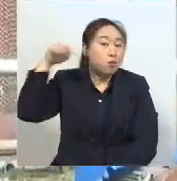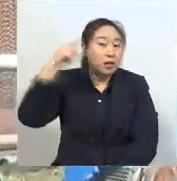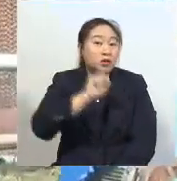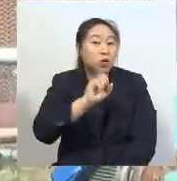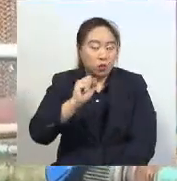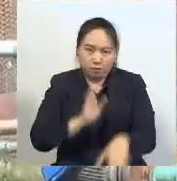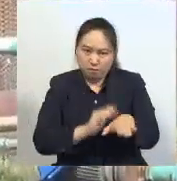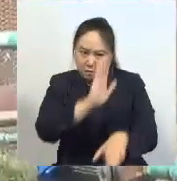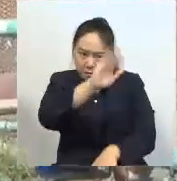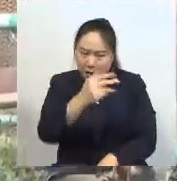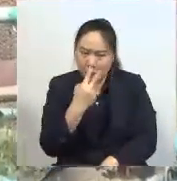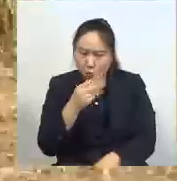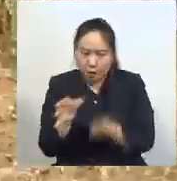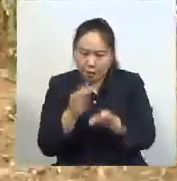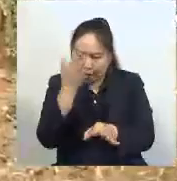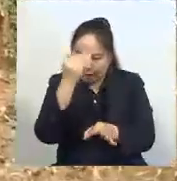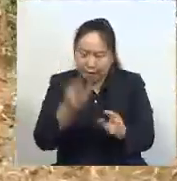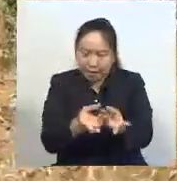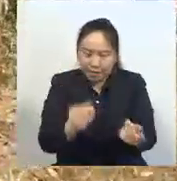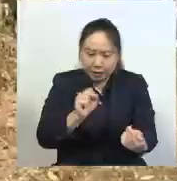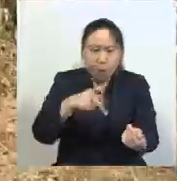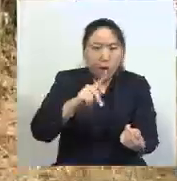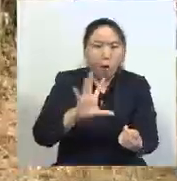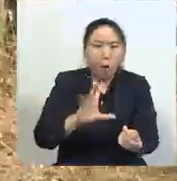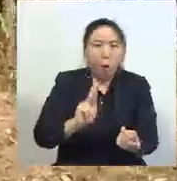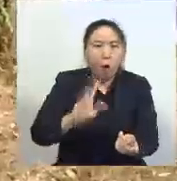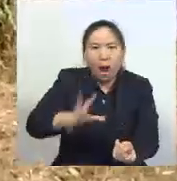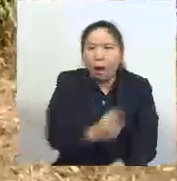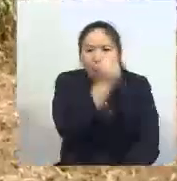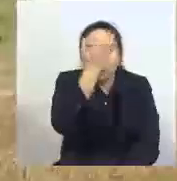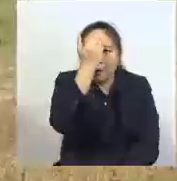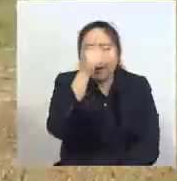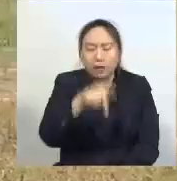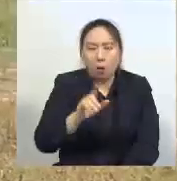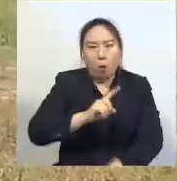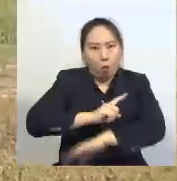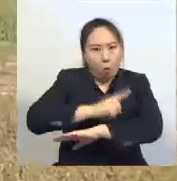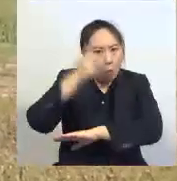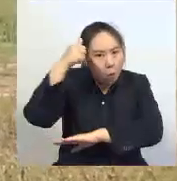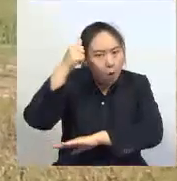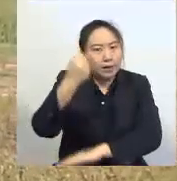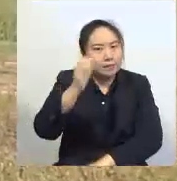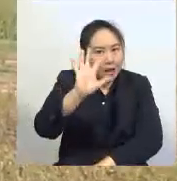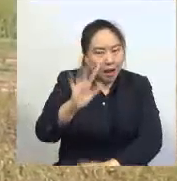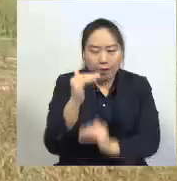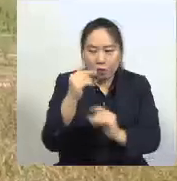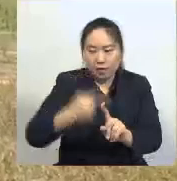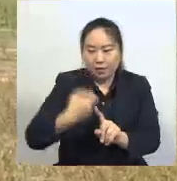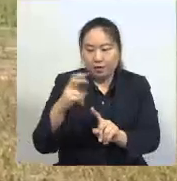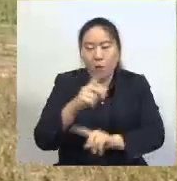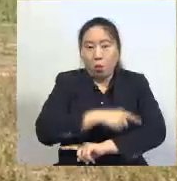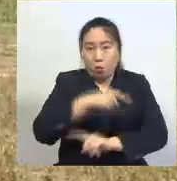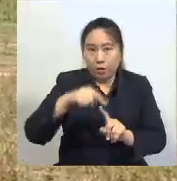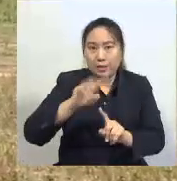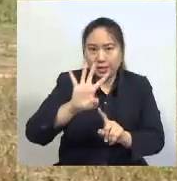ชี้แจงกรณีการครอบครองพื้นที่สปก.ซึ่งมีระยะเวลาในการชี้แจง15วันหรือภายในวันที่4ธันวาคม